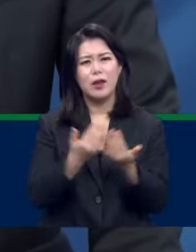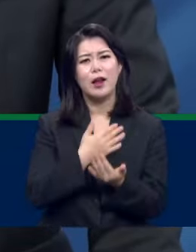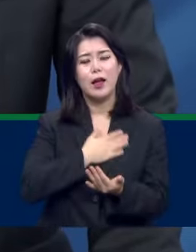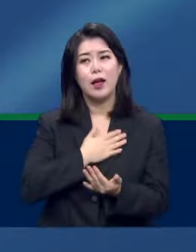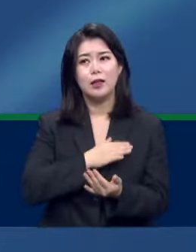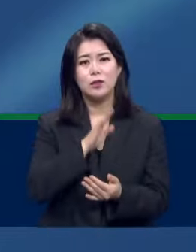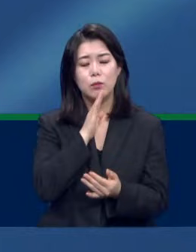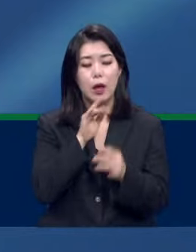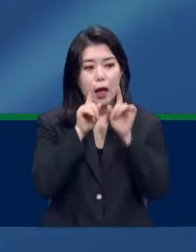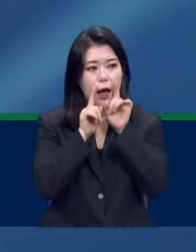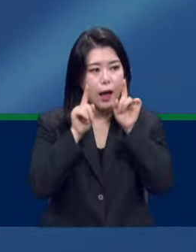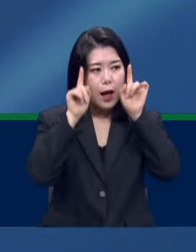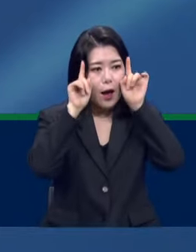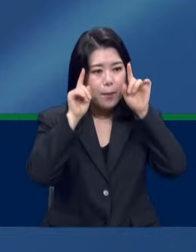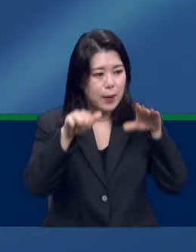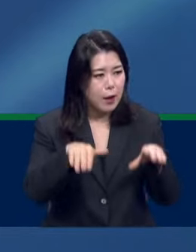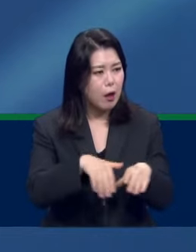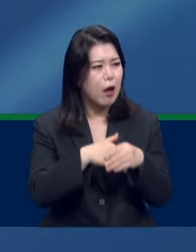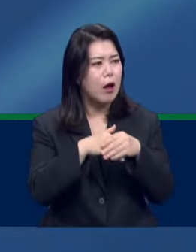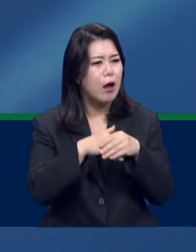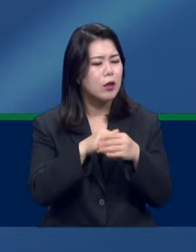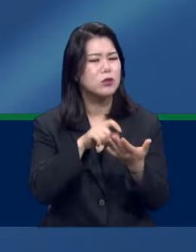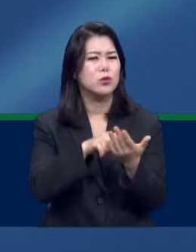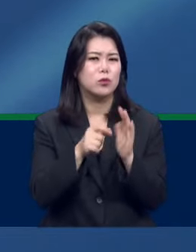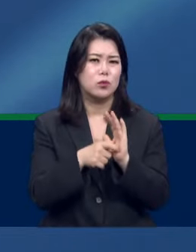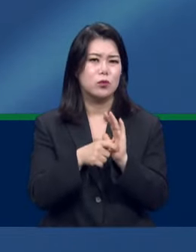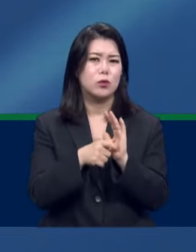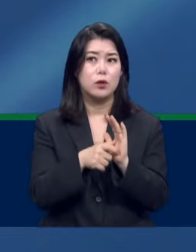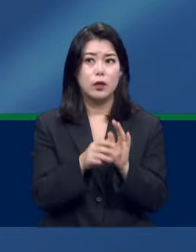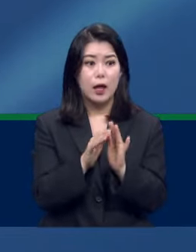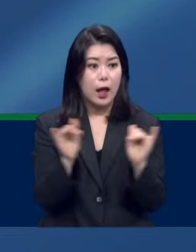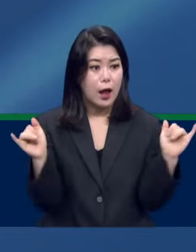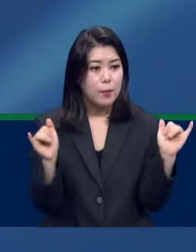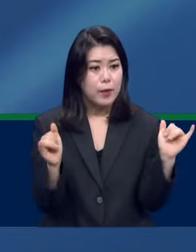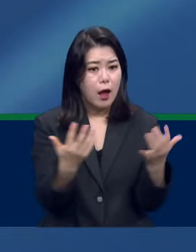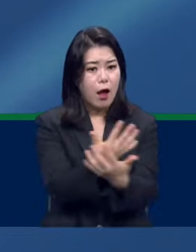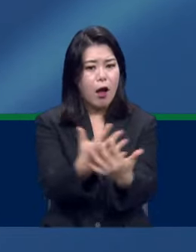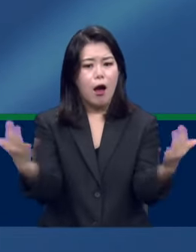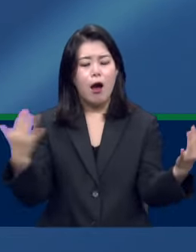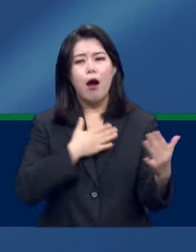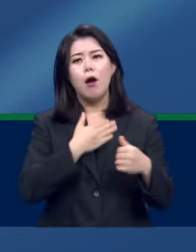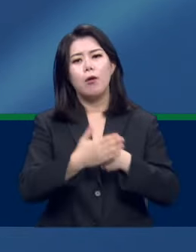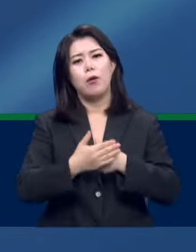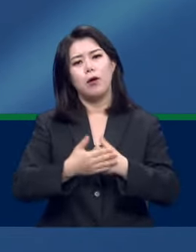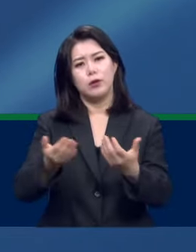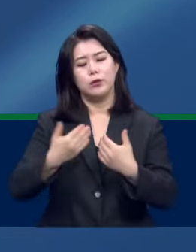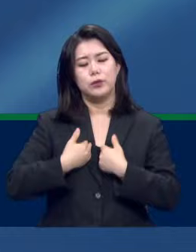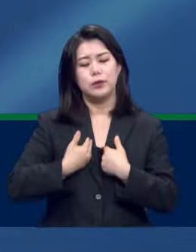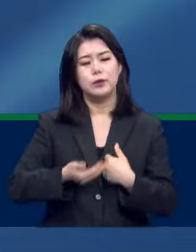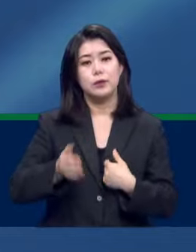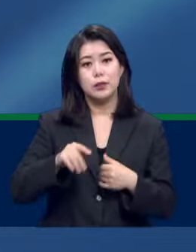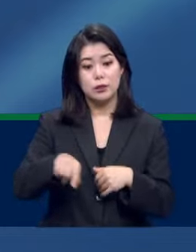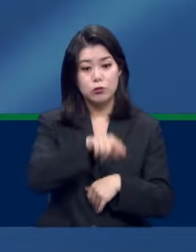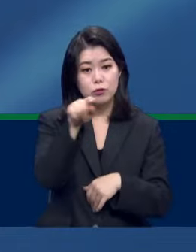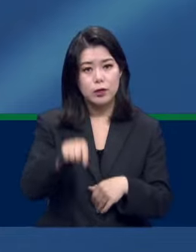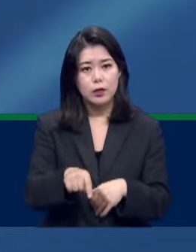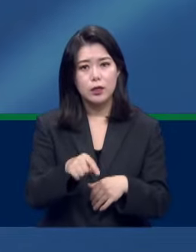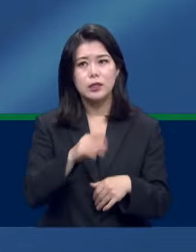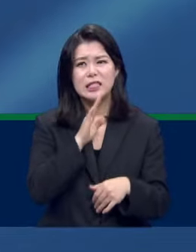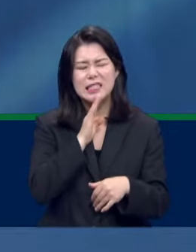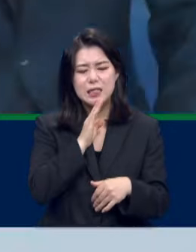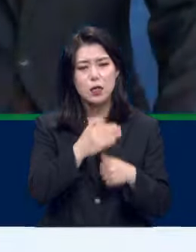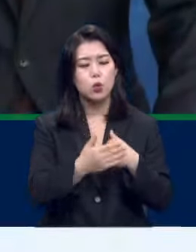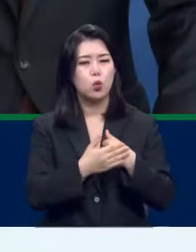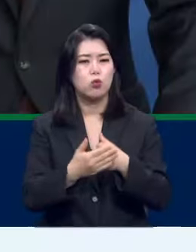악마랑이라도 손을 잡는다 그래요 그러 수만 명의 사람들이 도와주러 옵니다 대선 오죽하겠습니까 그분들 중에서 분명히 도움을